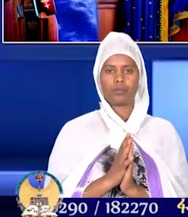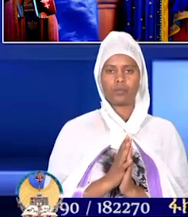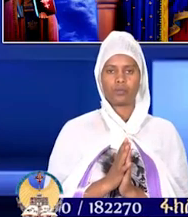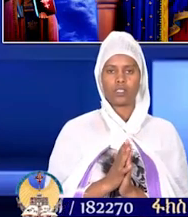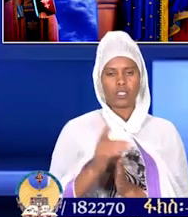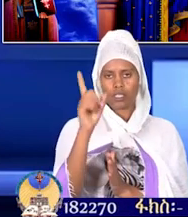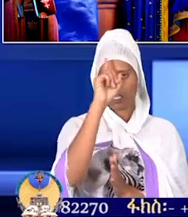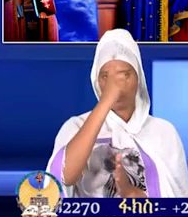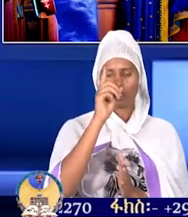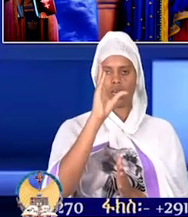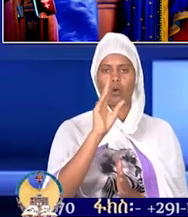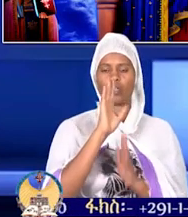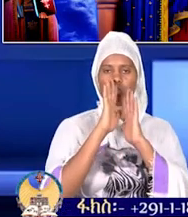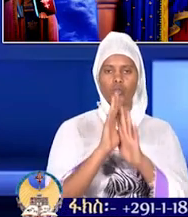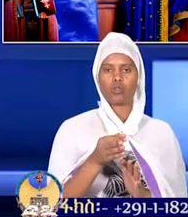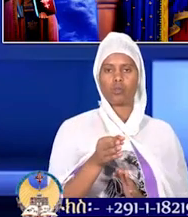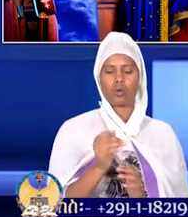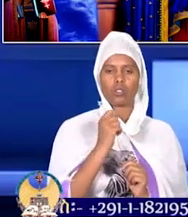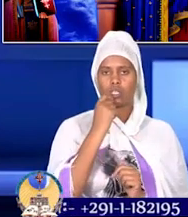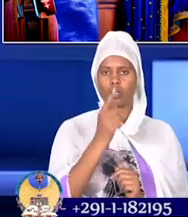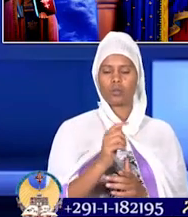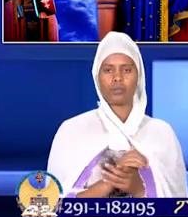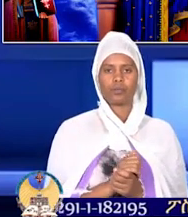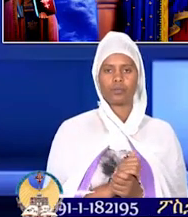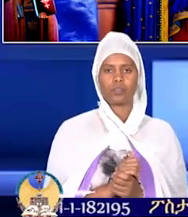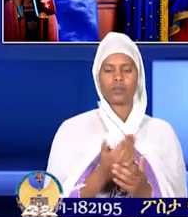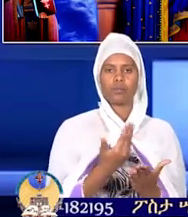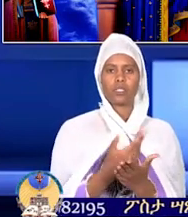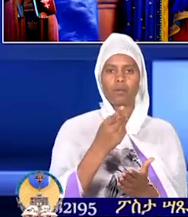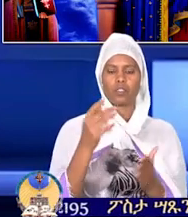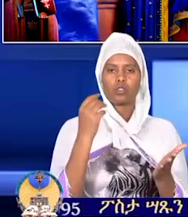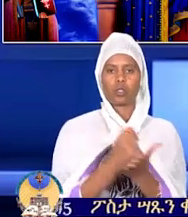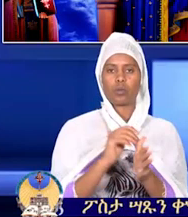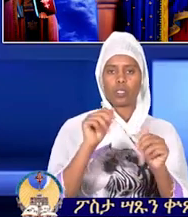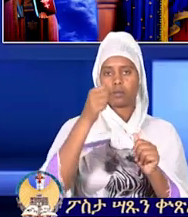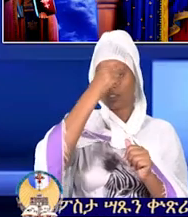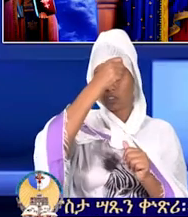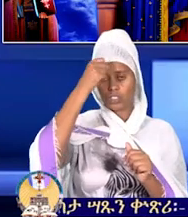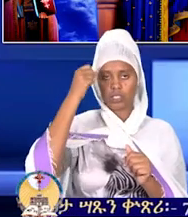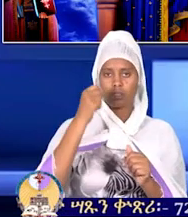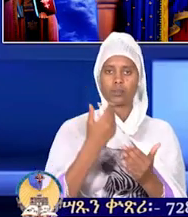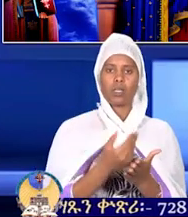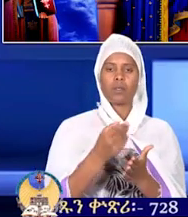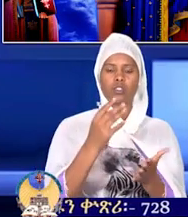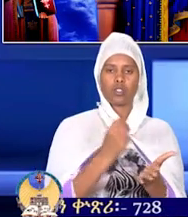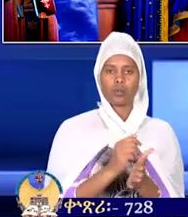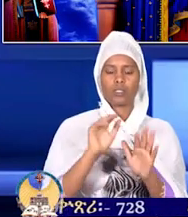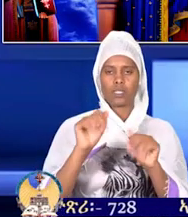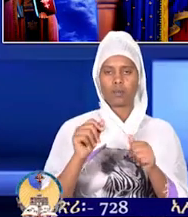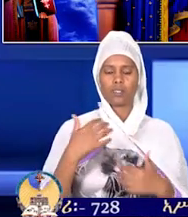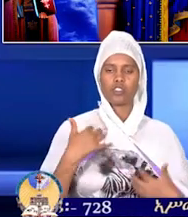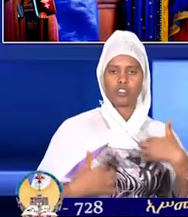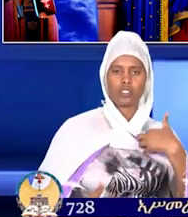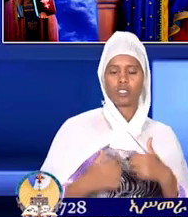እዩ። ንኣብነቱ ንሃርያ ቅዱስ ጳውሎስ እንታይ ይብል? ብዛዕባቲ ዝረኽቦ ዝነበረ መከራ